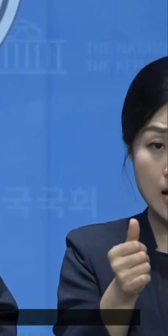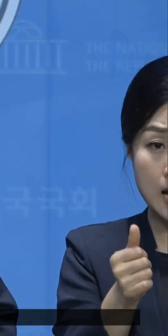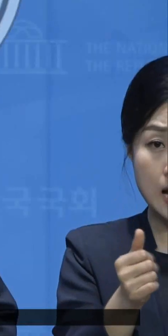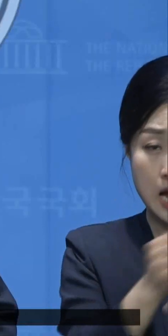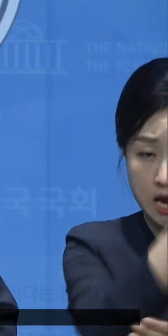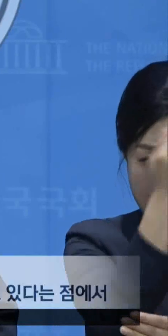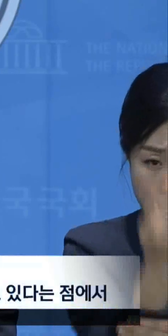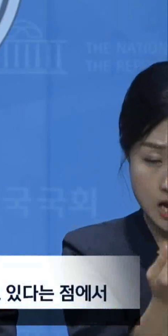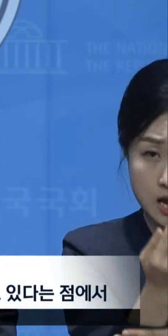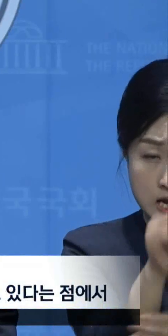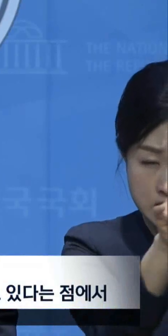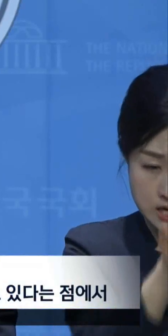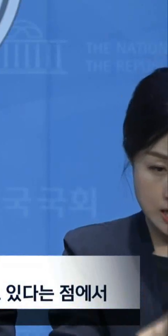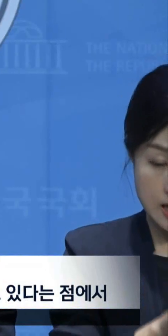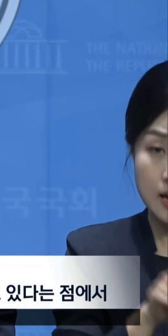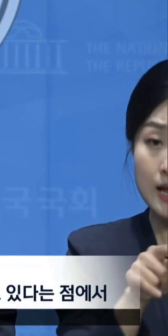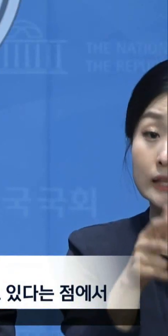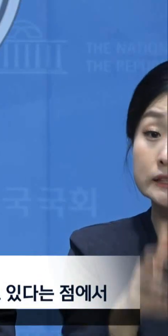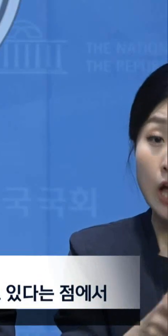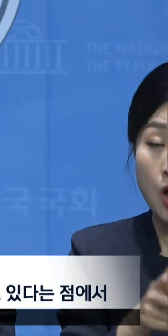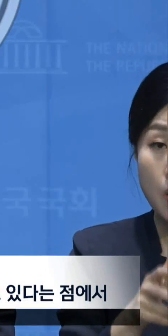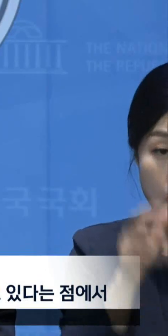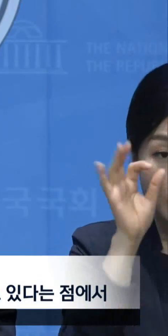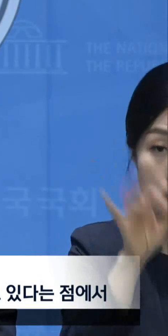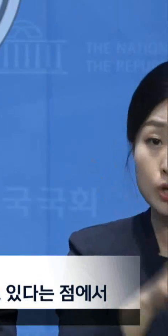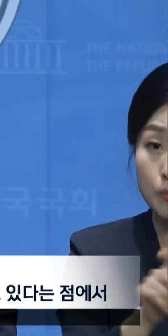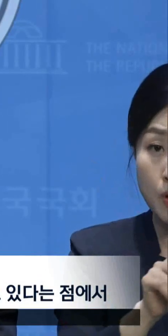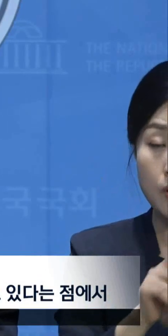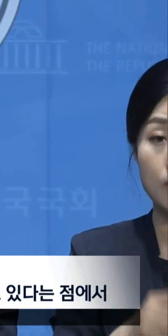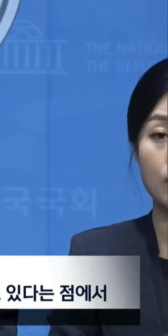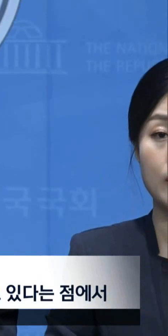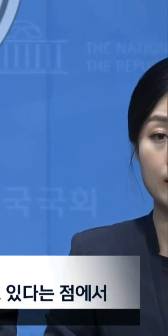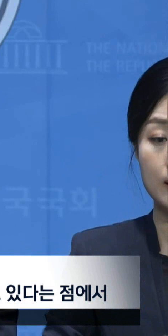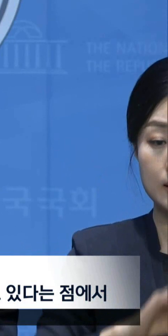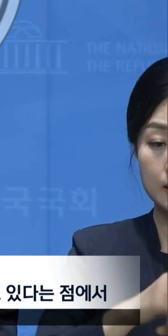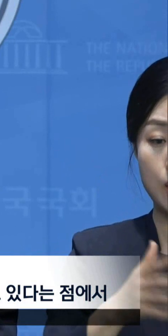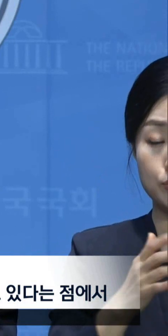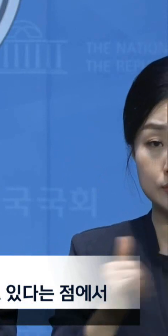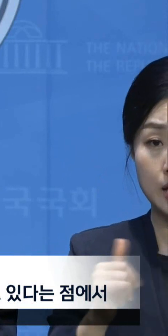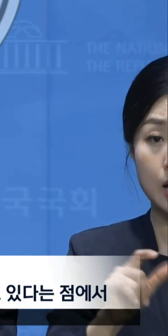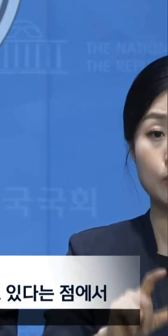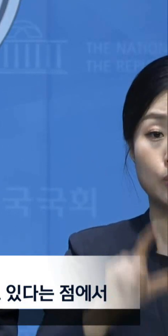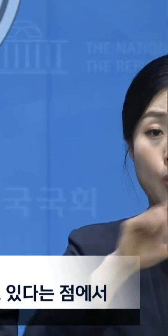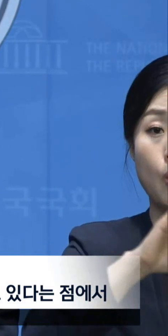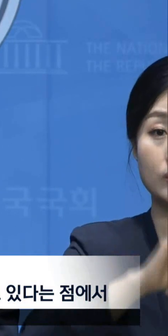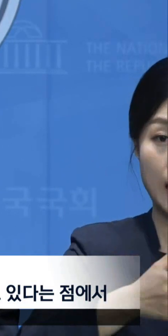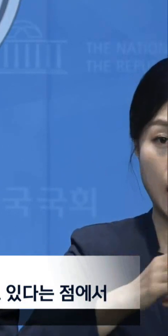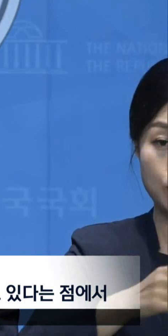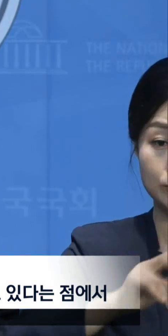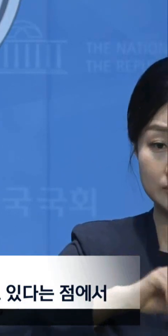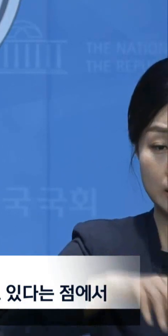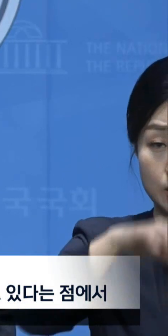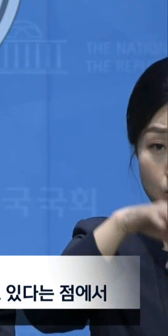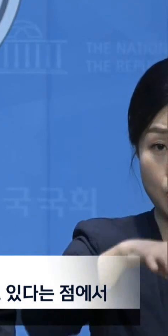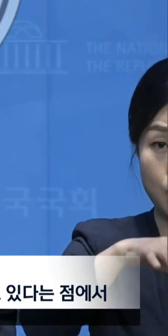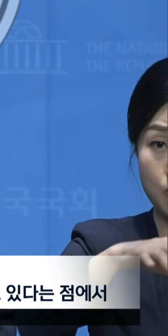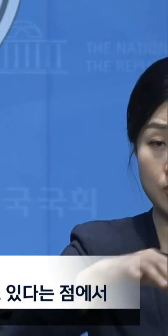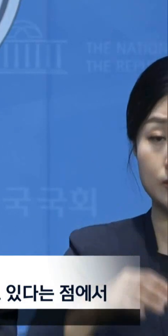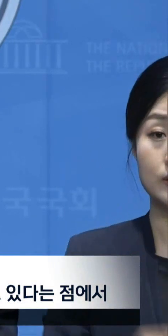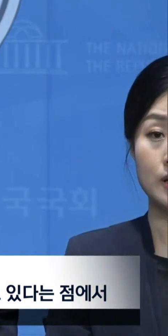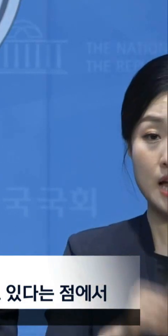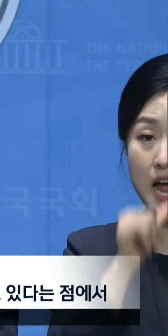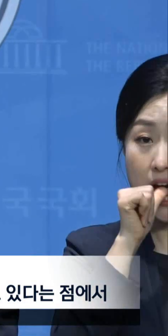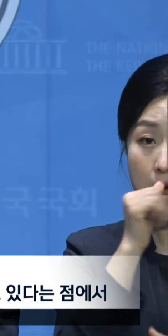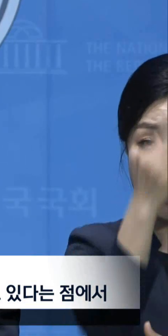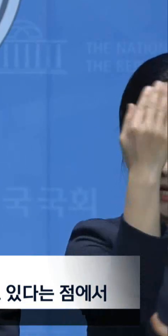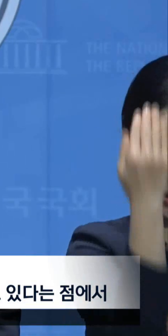대구 시민들이 관문으로 매일매일 들락거리는 동대구역에 높은 동상을